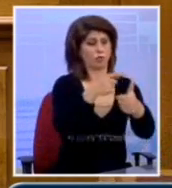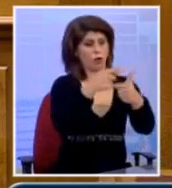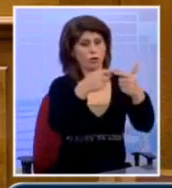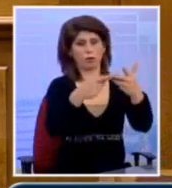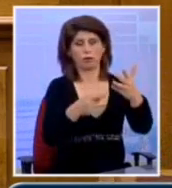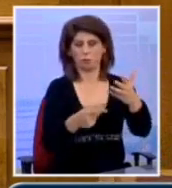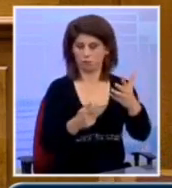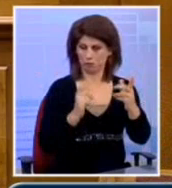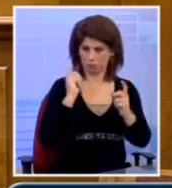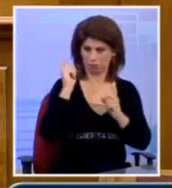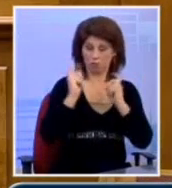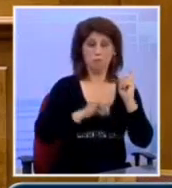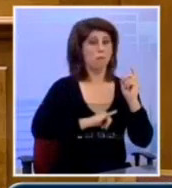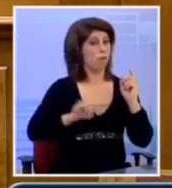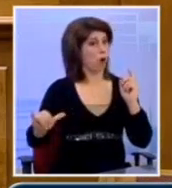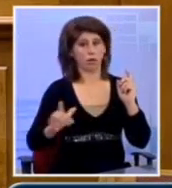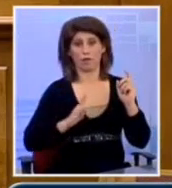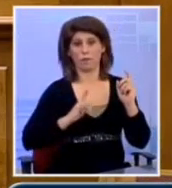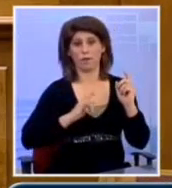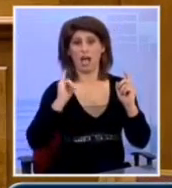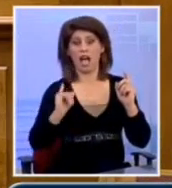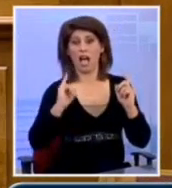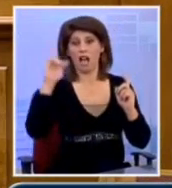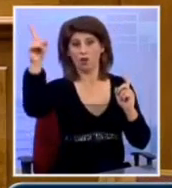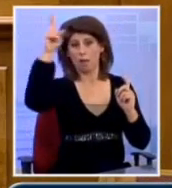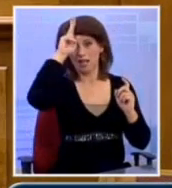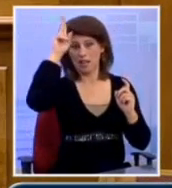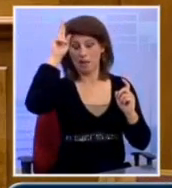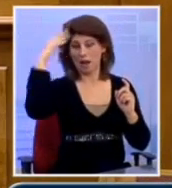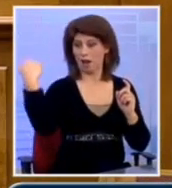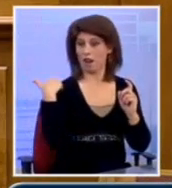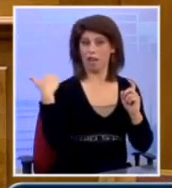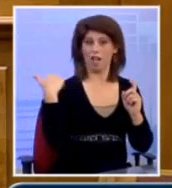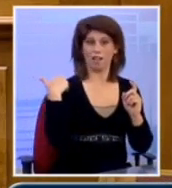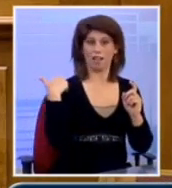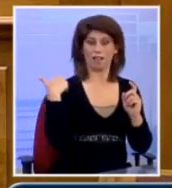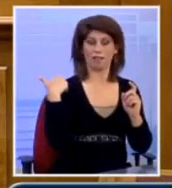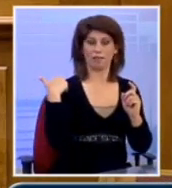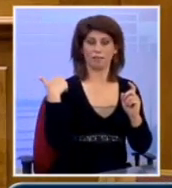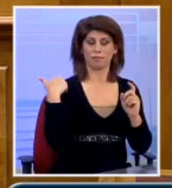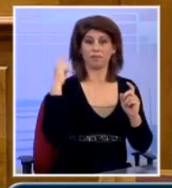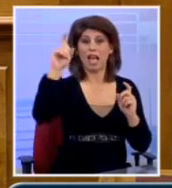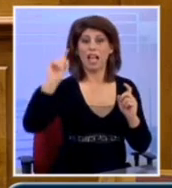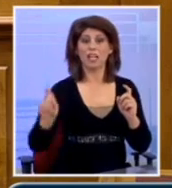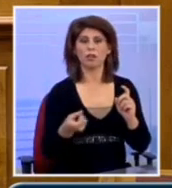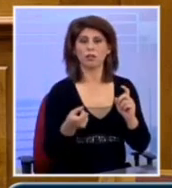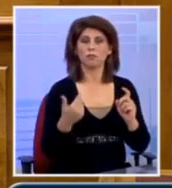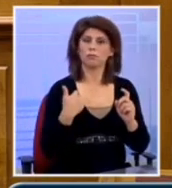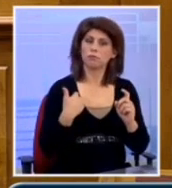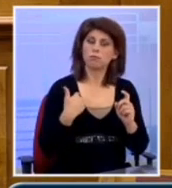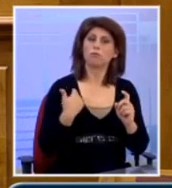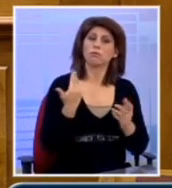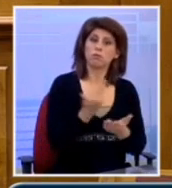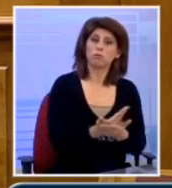ποτέ, ακόμα και στην καγκελαρία της Γερμανίας, να μου τεθεί το ερώτημα. Έχουμε ζητήσει από τις κυβερνήσεις